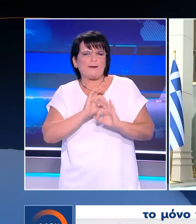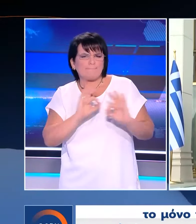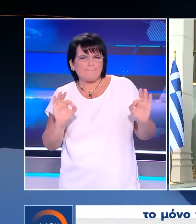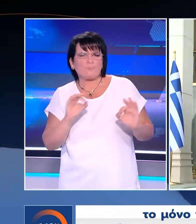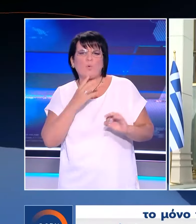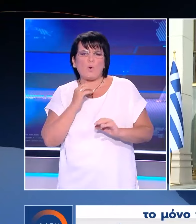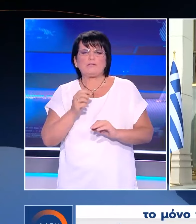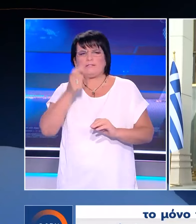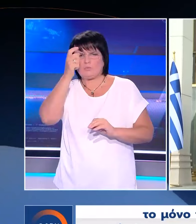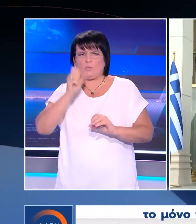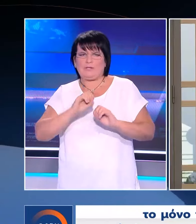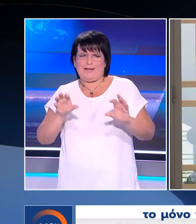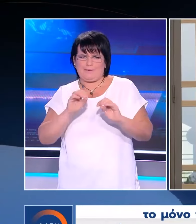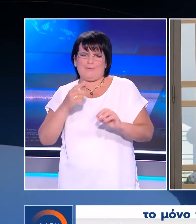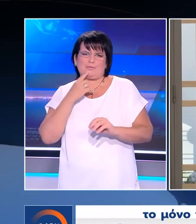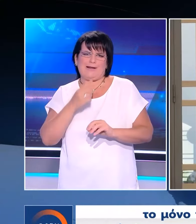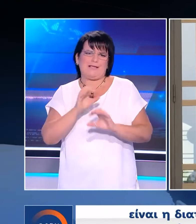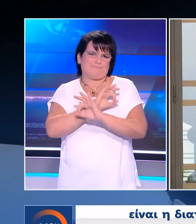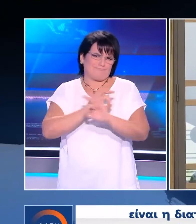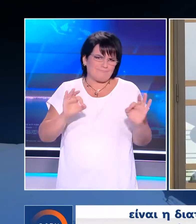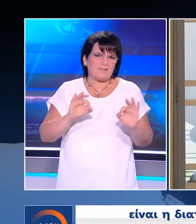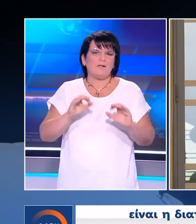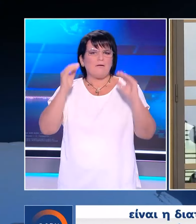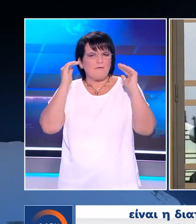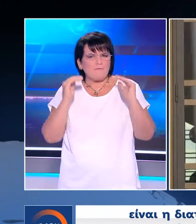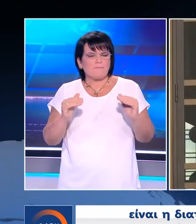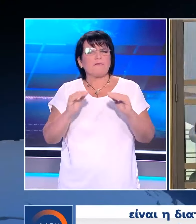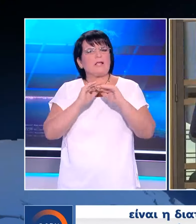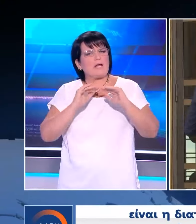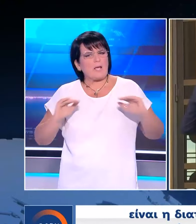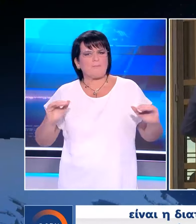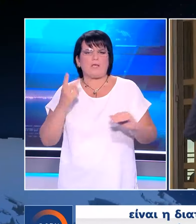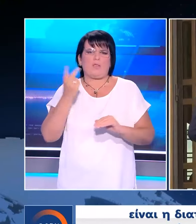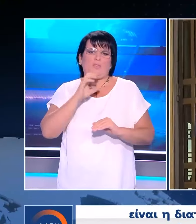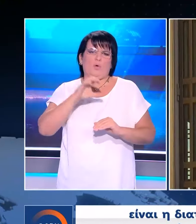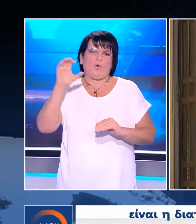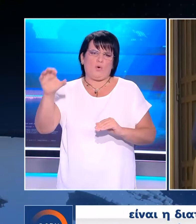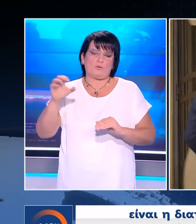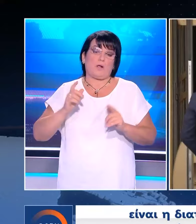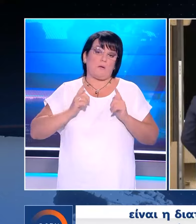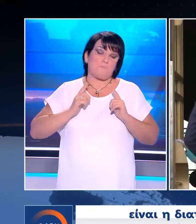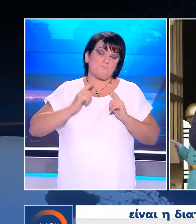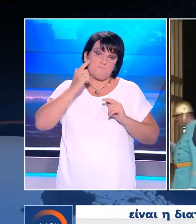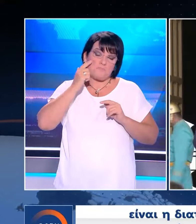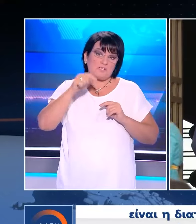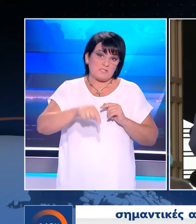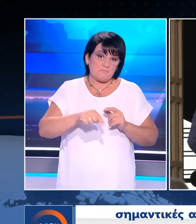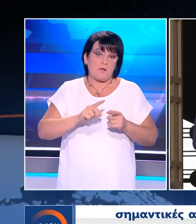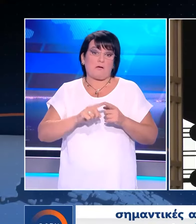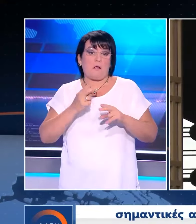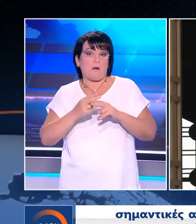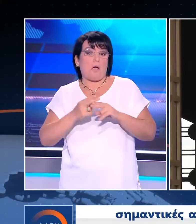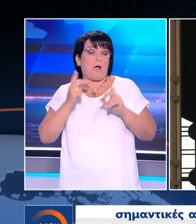σύμφωνα και με τα μέσα ενημέρωσης της τουρκίας είναι η διατήρηση ενός ήρεμου κλίματος χωρίς να αναμένονται ούτε σήμερα